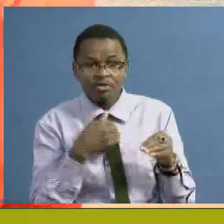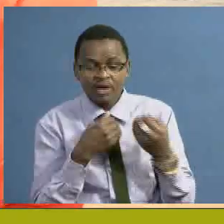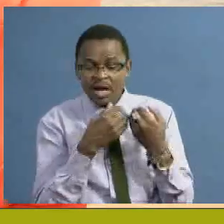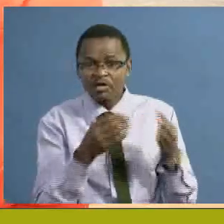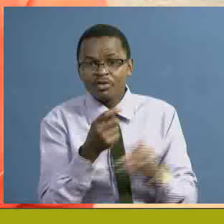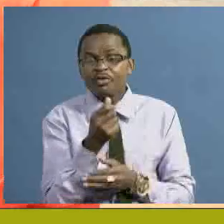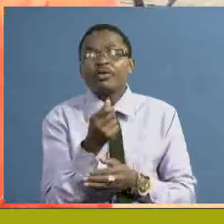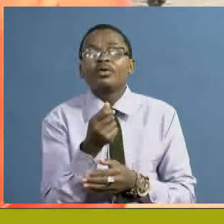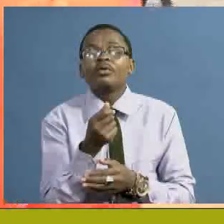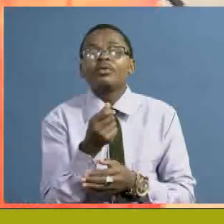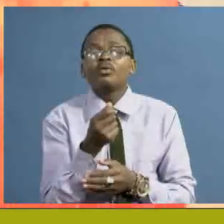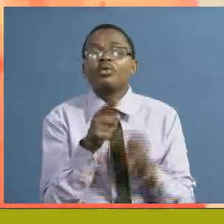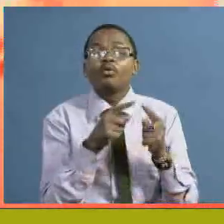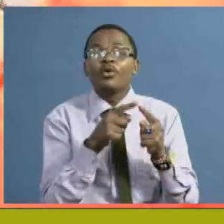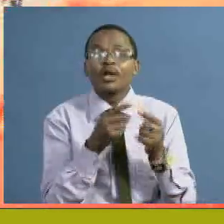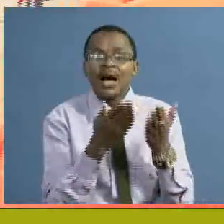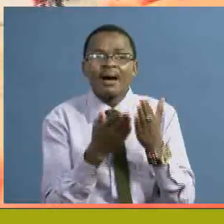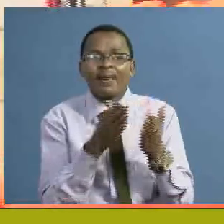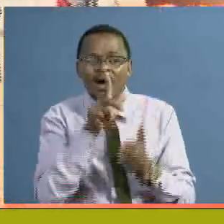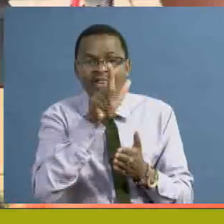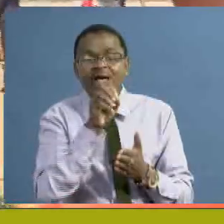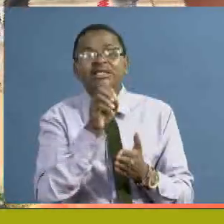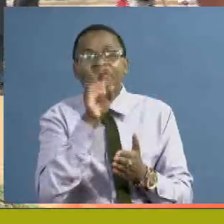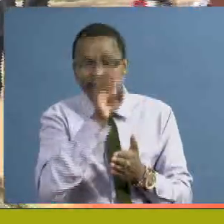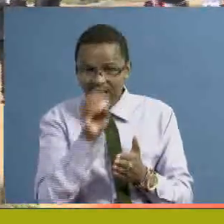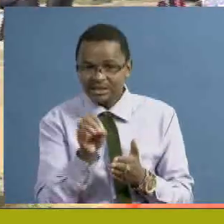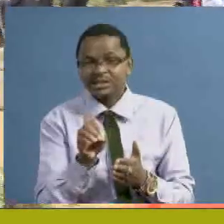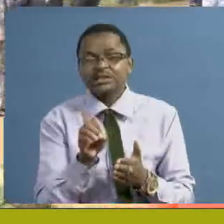money when they estimated about 30% of the